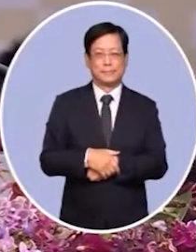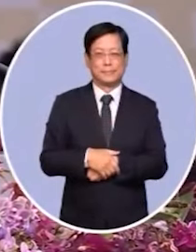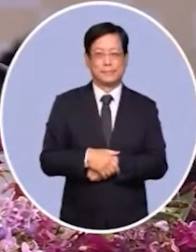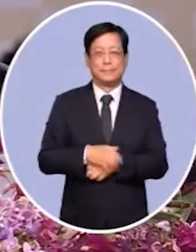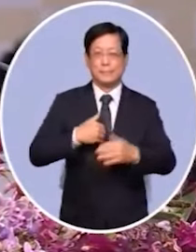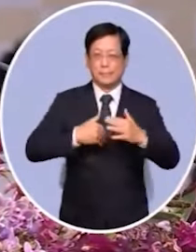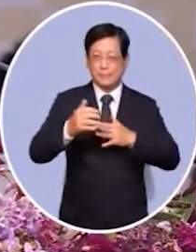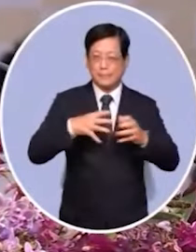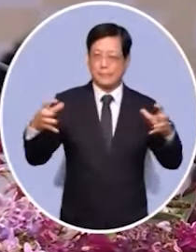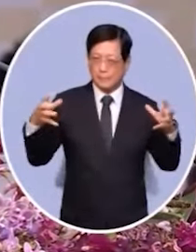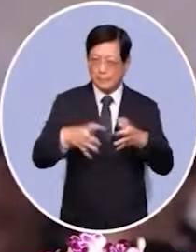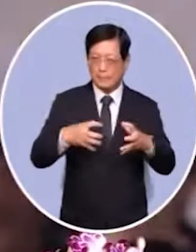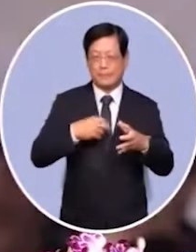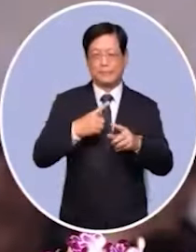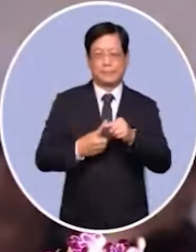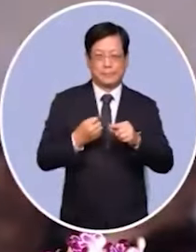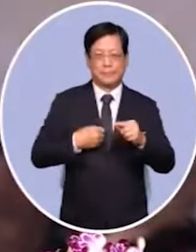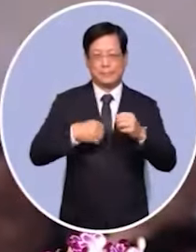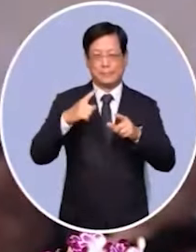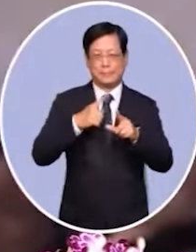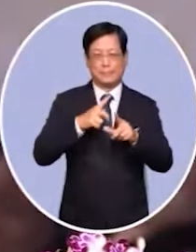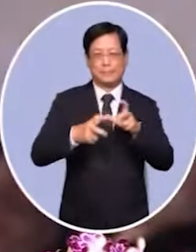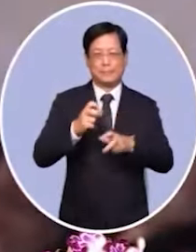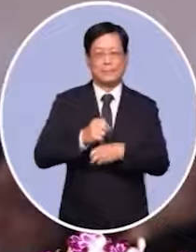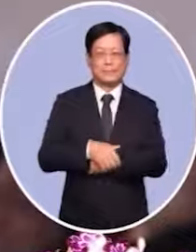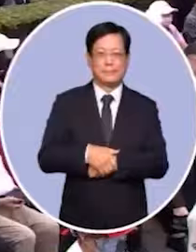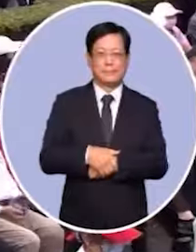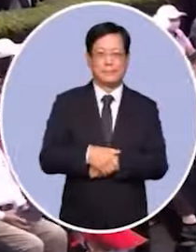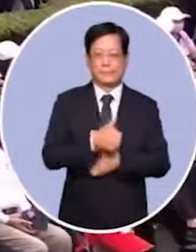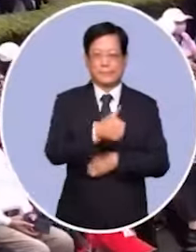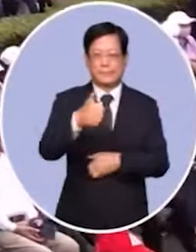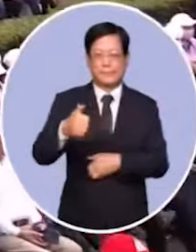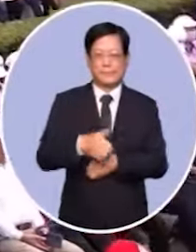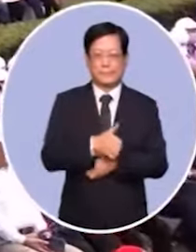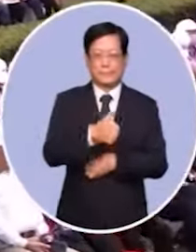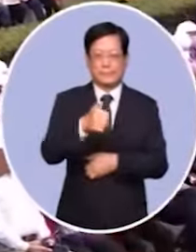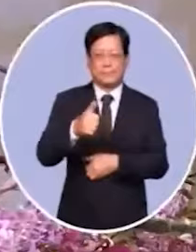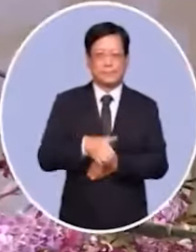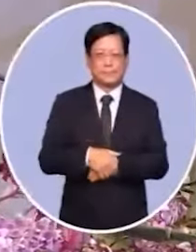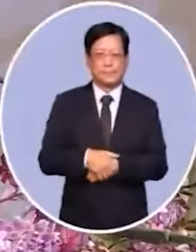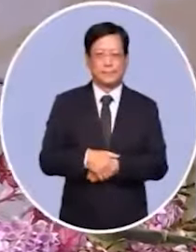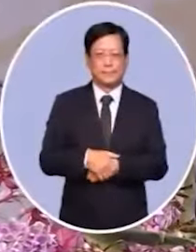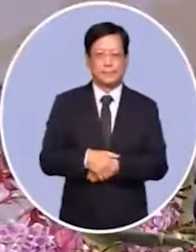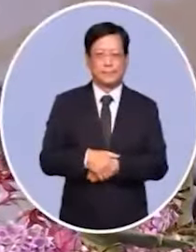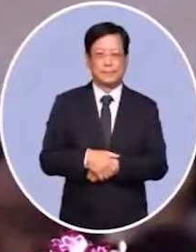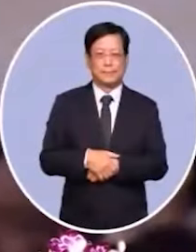一起加油。谢谢大家，谢谢。